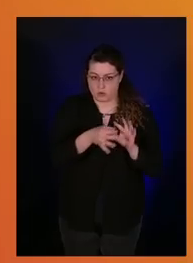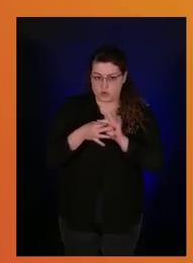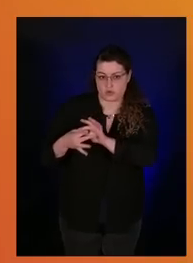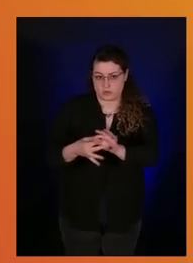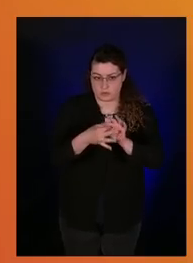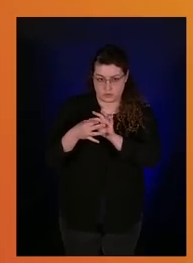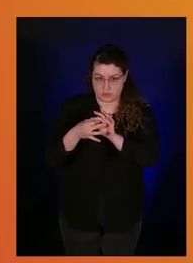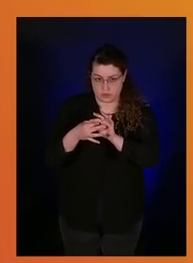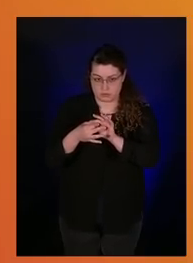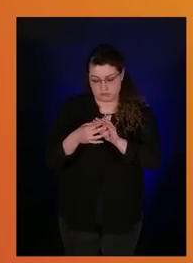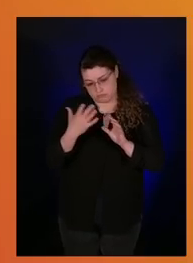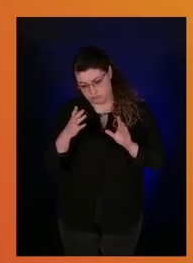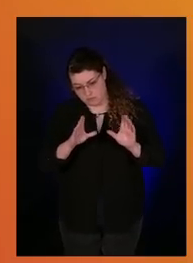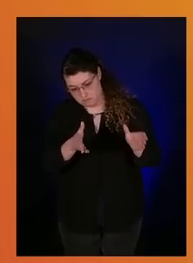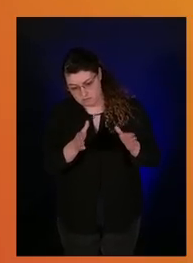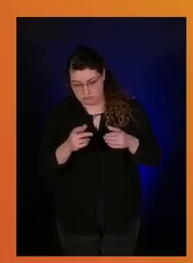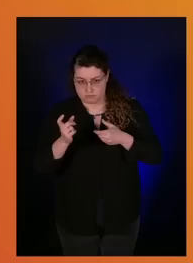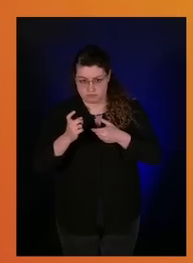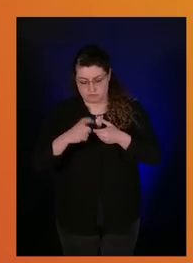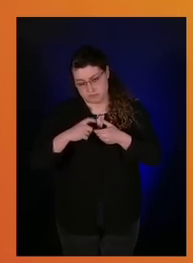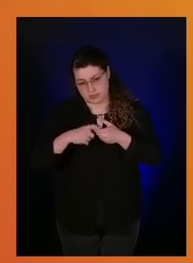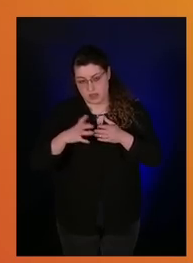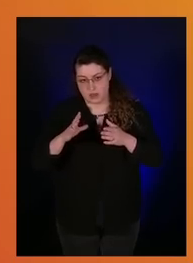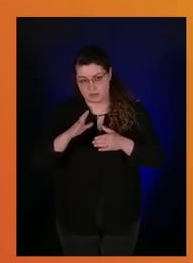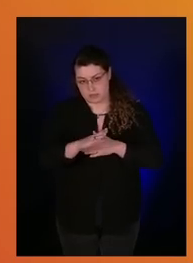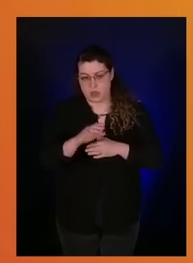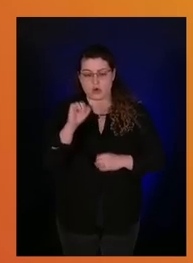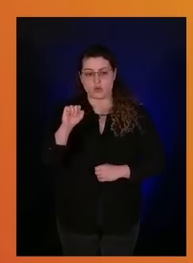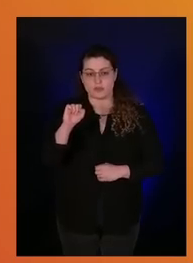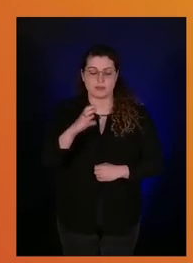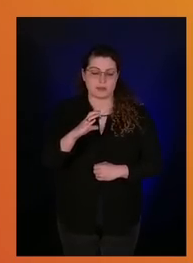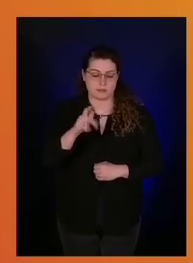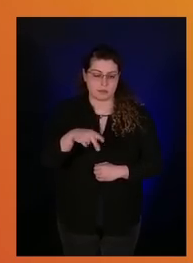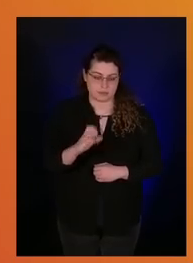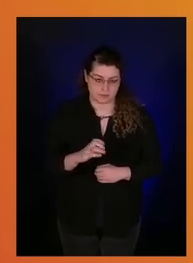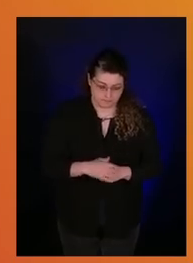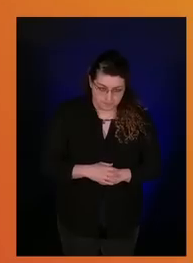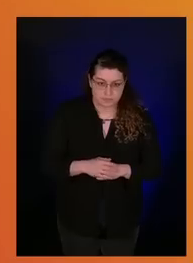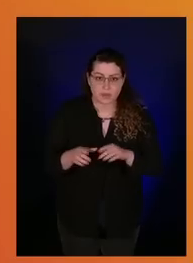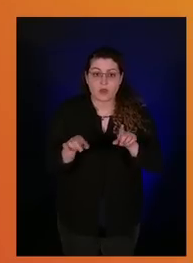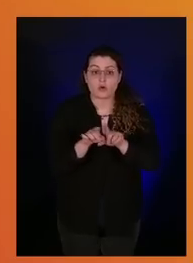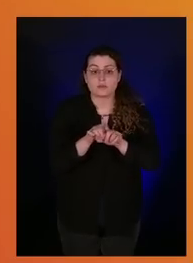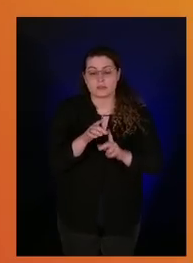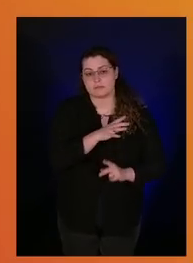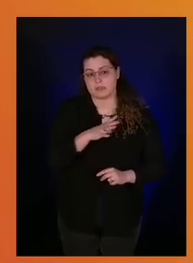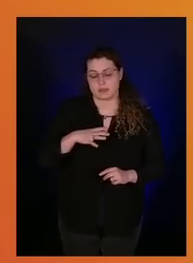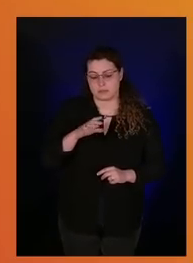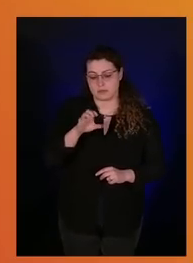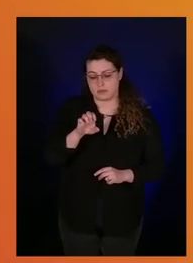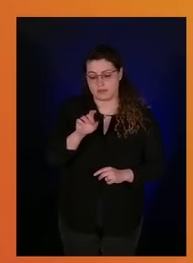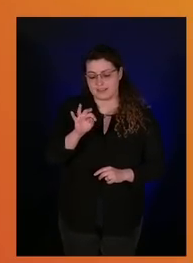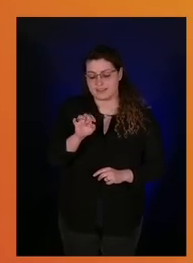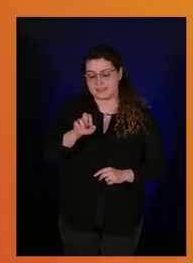exécutif national du Parti communiste français. Avec Igor, on accueille également Terna Evelyne, qui est membre également du